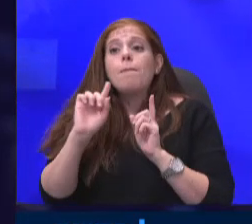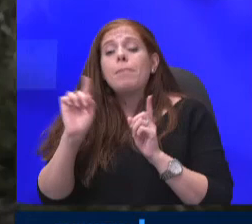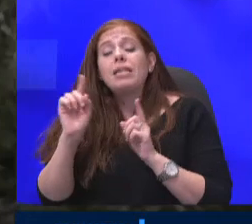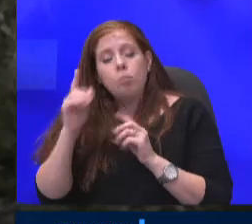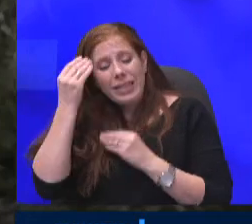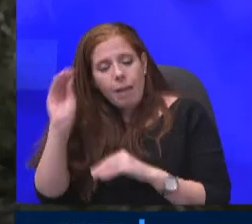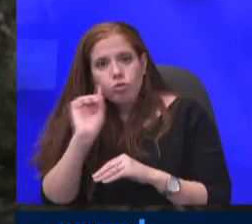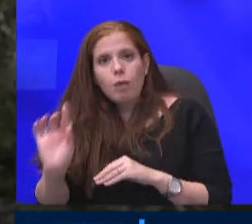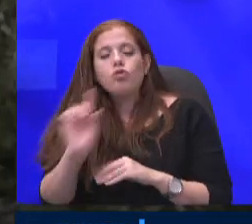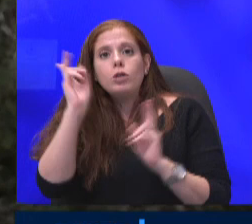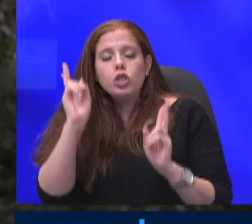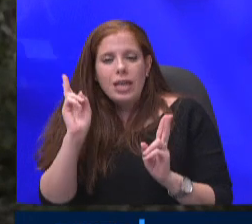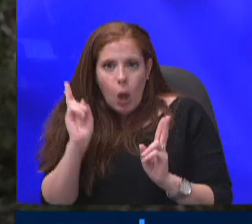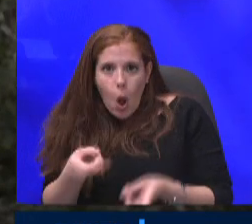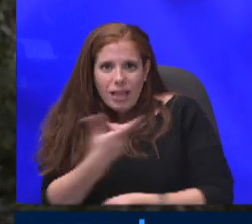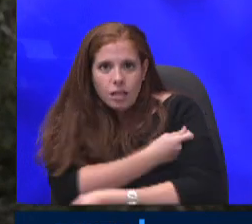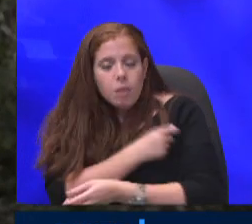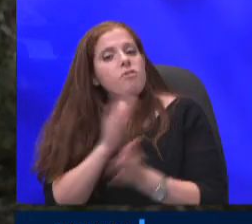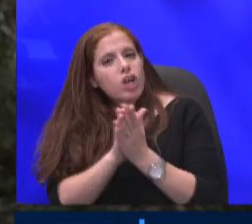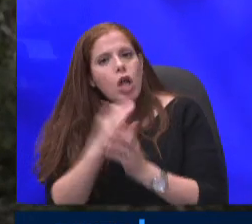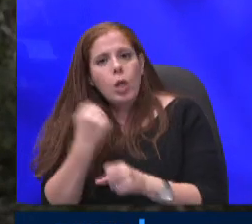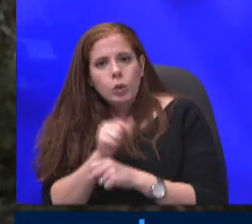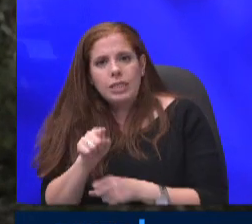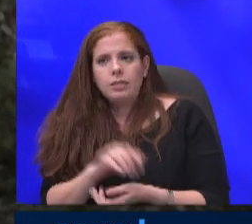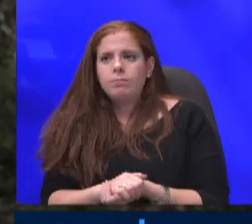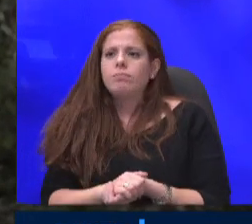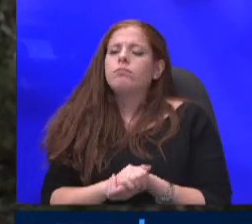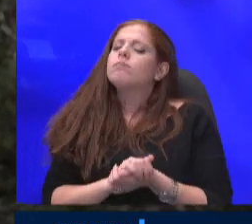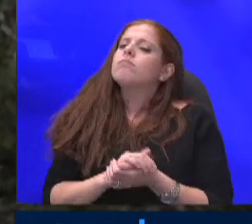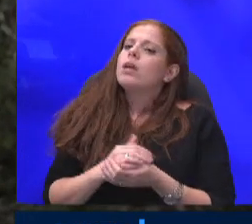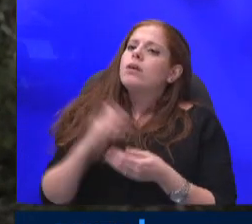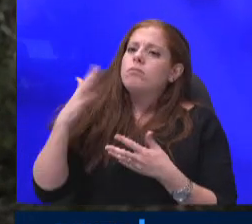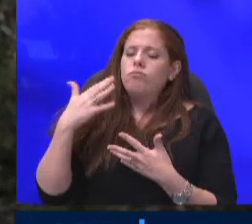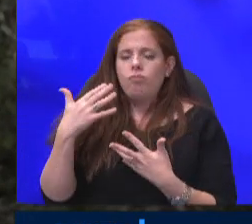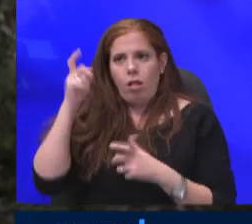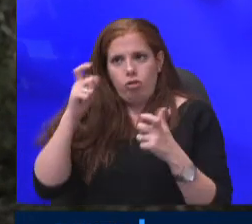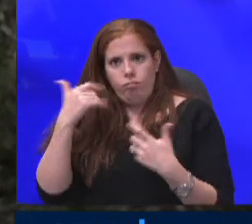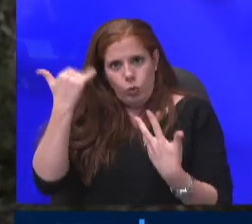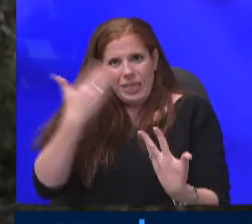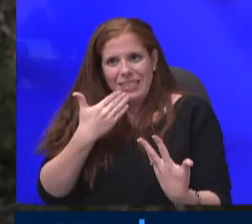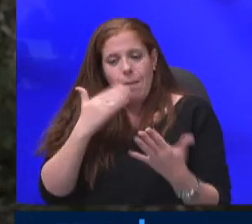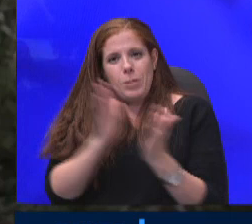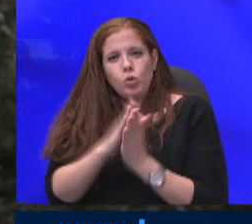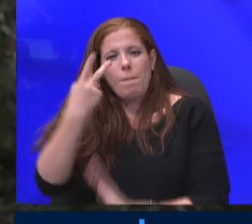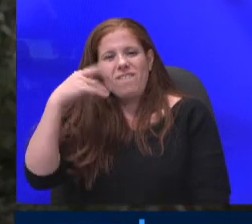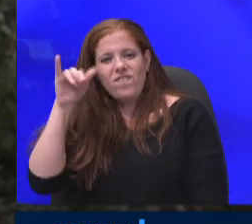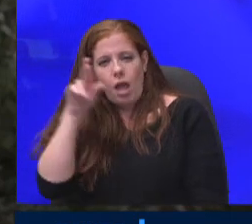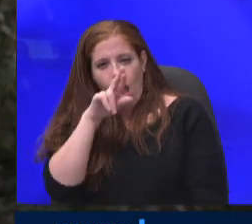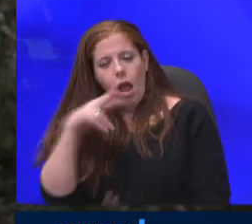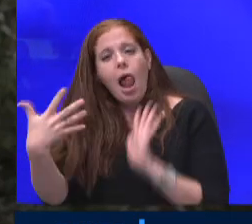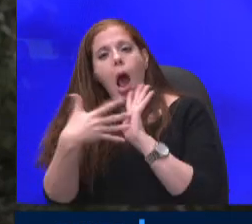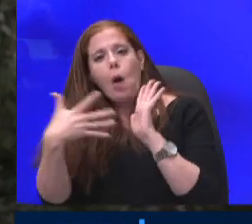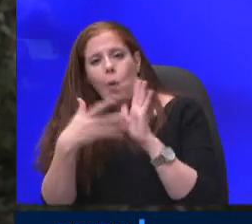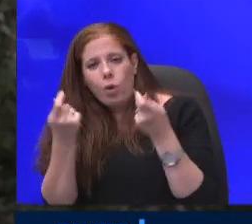כן. גדולי ישראל ביקשו מרב פירר לפני כמה שבועות שיחקור לעומק את עניין החיסונים ויעקב